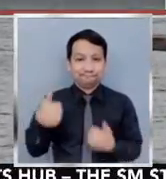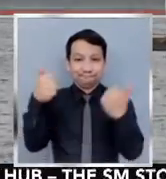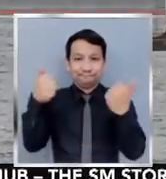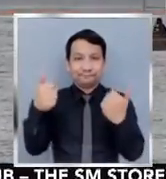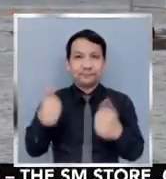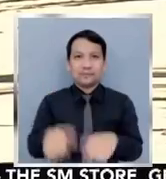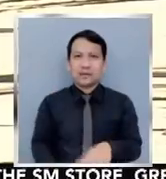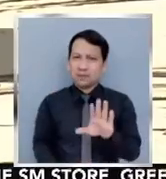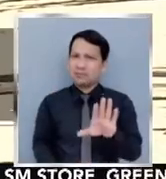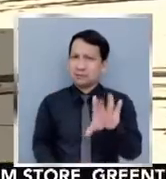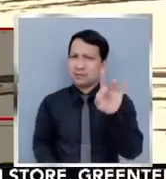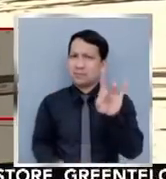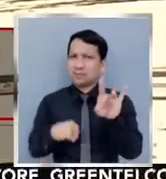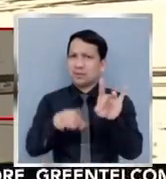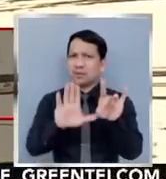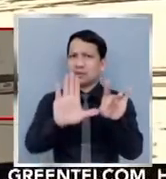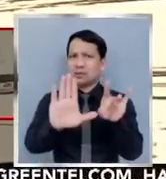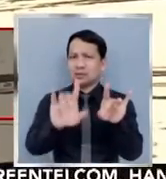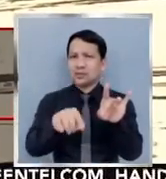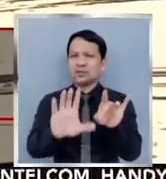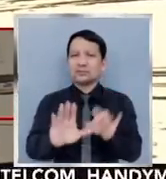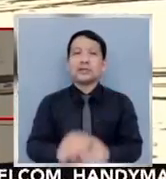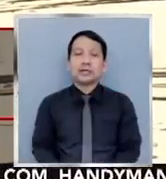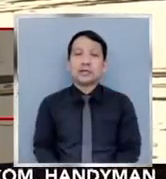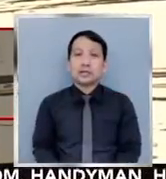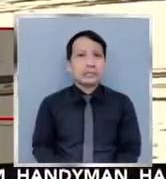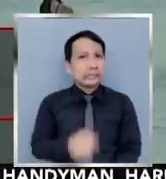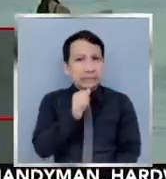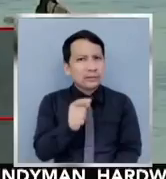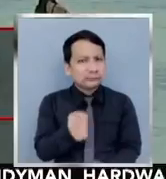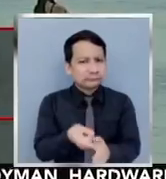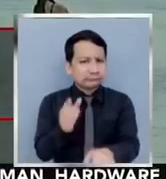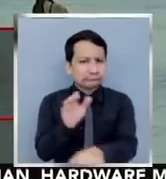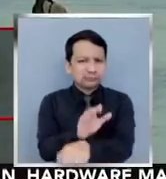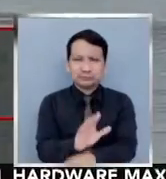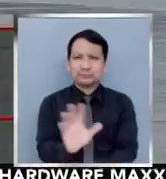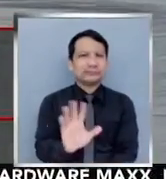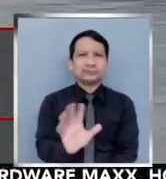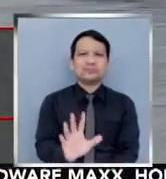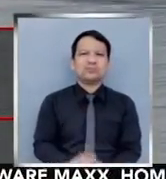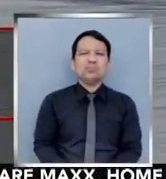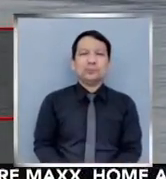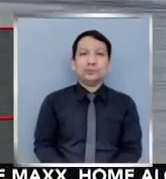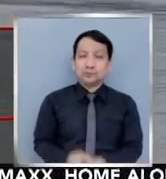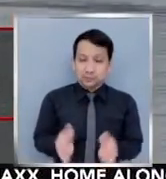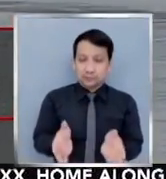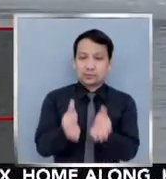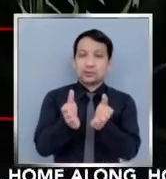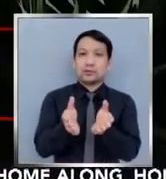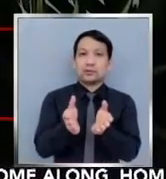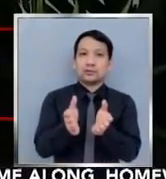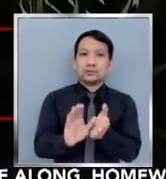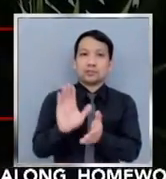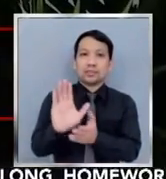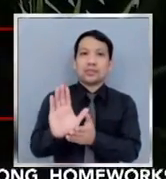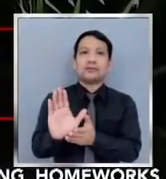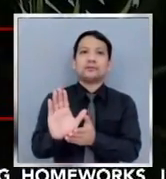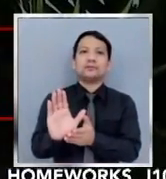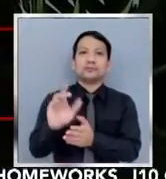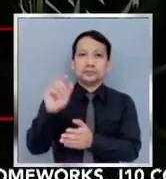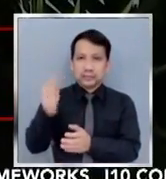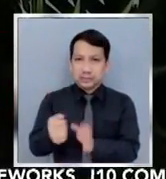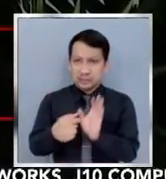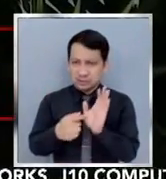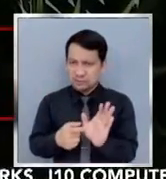daw ito. Hindi man ito mandatory. I-encourage lang. At saka yung offer ng isang insurer na per